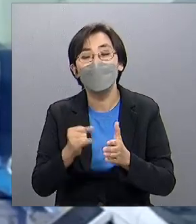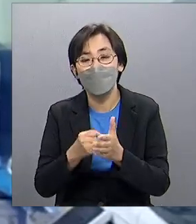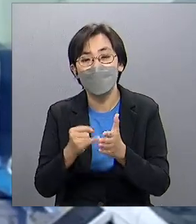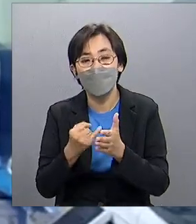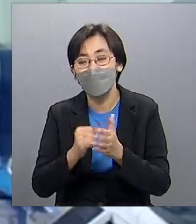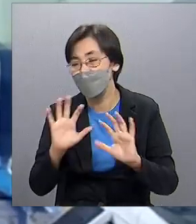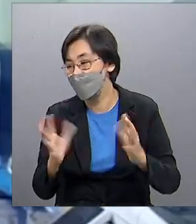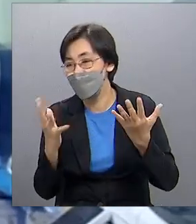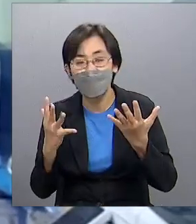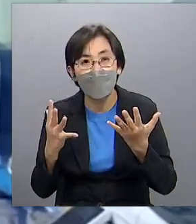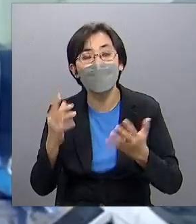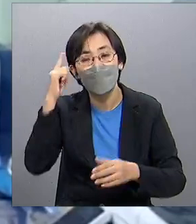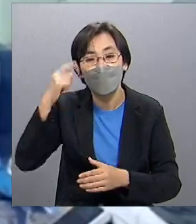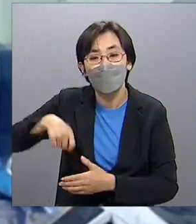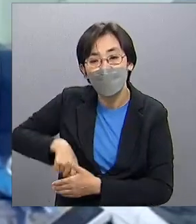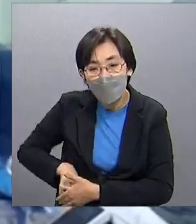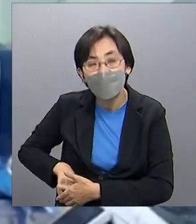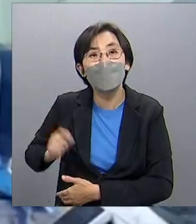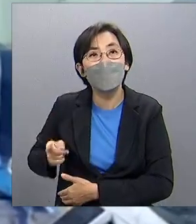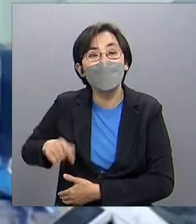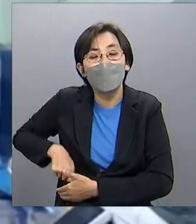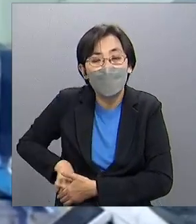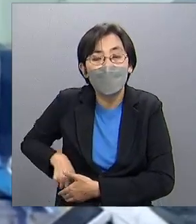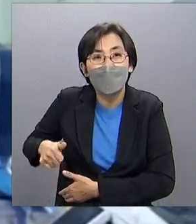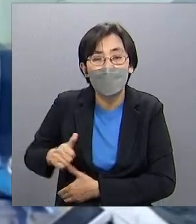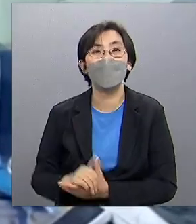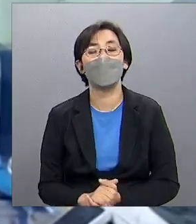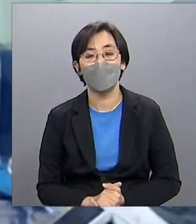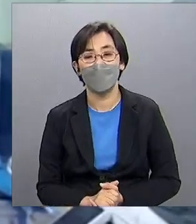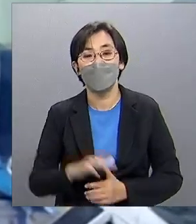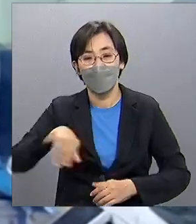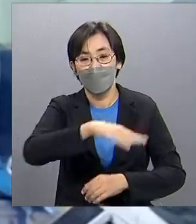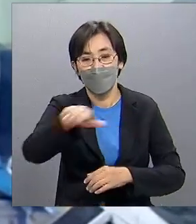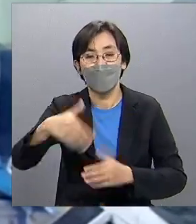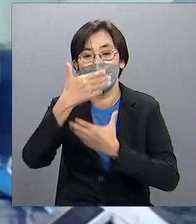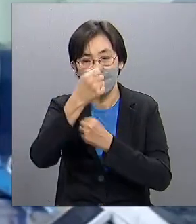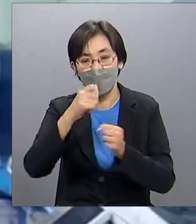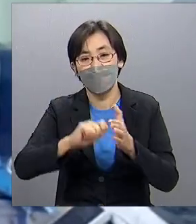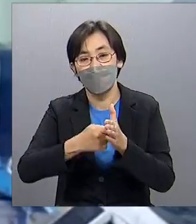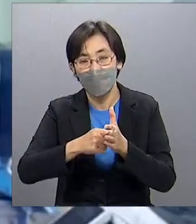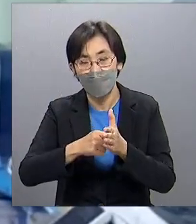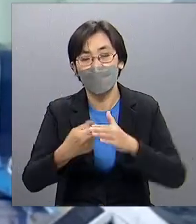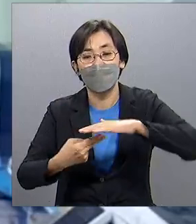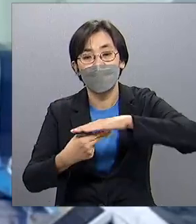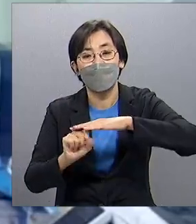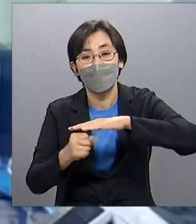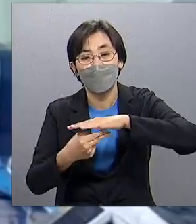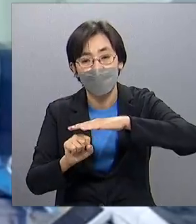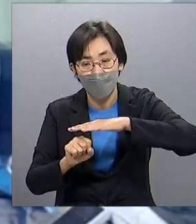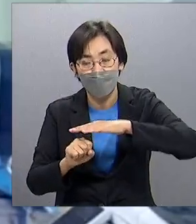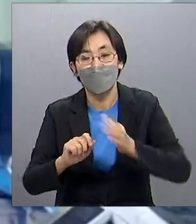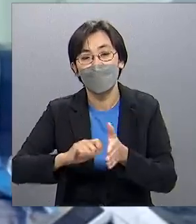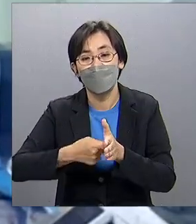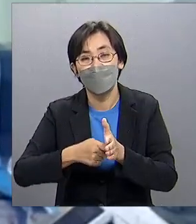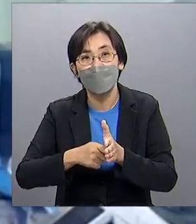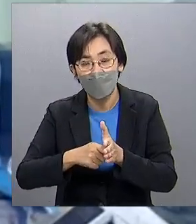ามารถพกพาไปได้ทุกที่ค่ะก็เลยทำให้เขาสนใจนะคะเราจะเรียกว่าหลักสูตรพวงกุญแจขอโอกาส